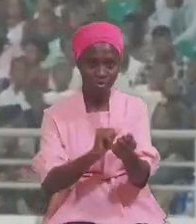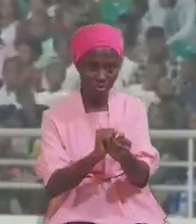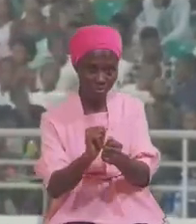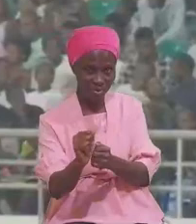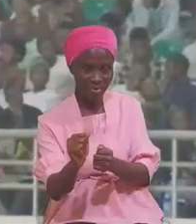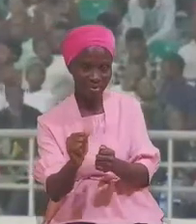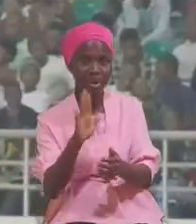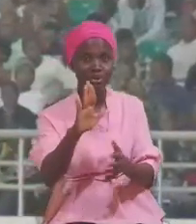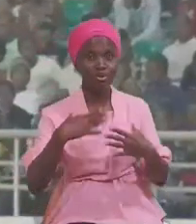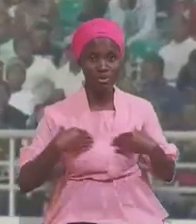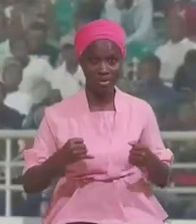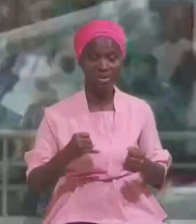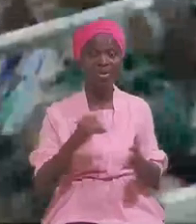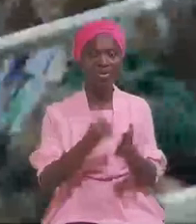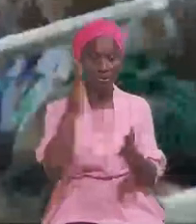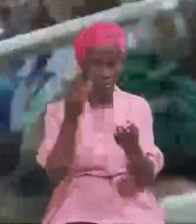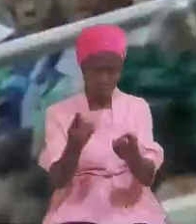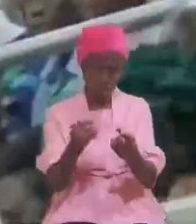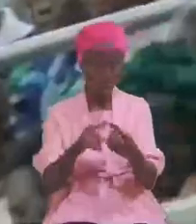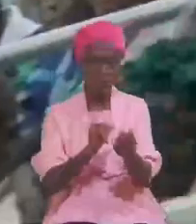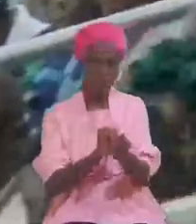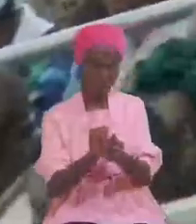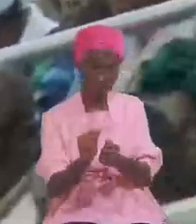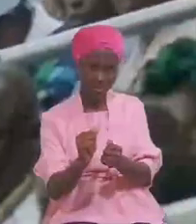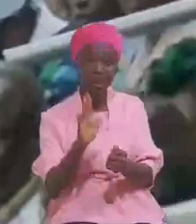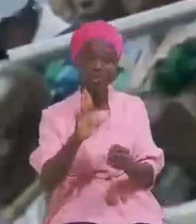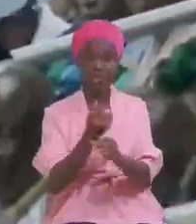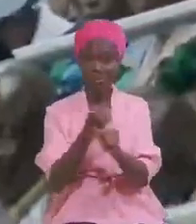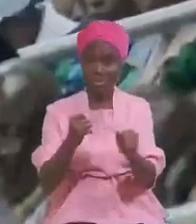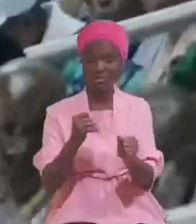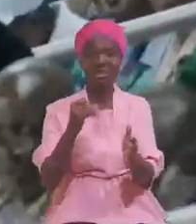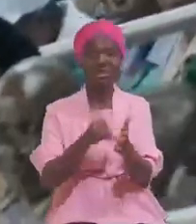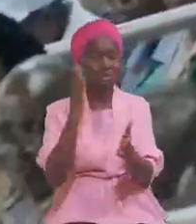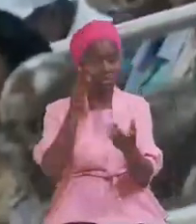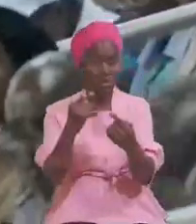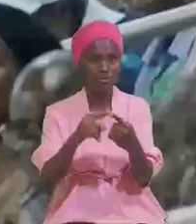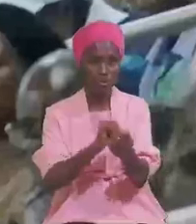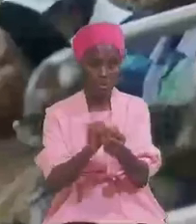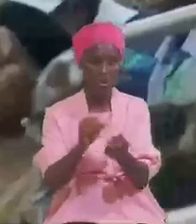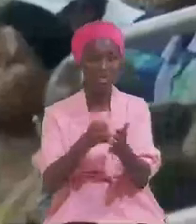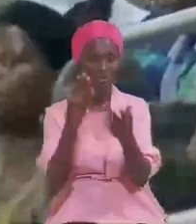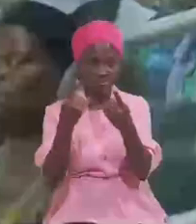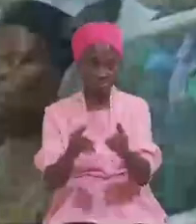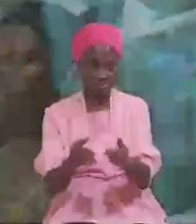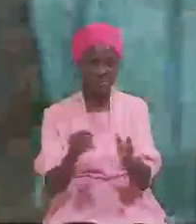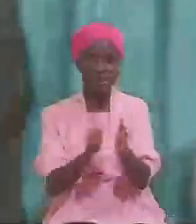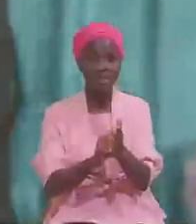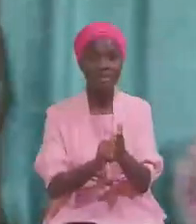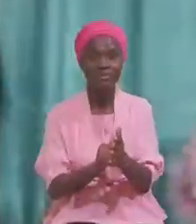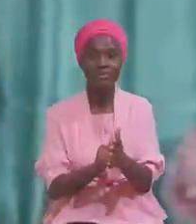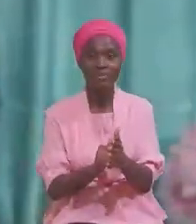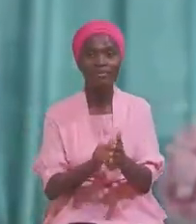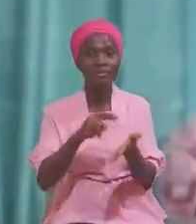va venir ce soir. Votre salut va venir ce soir. Cela veut dire que cela va se